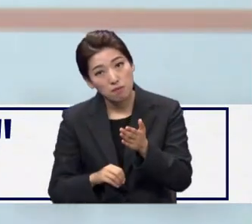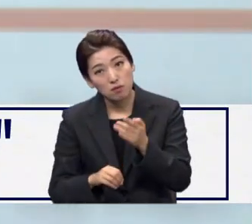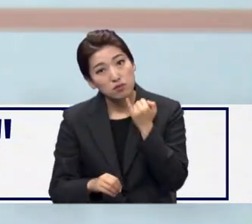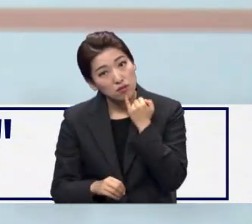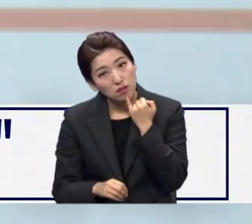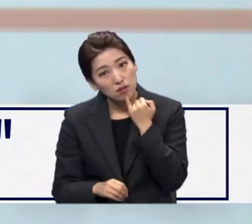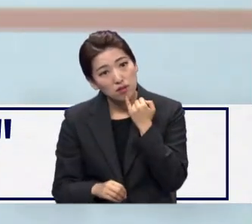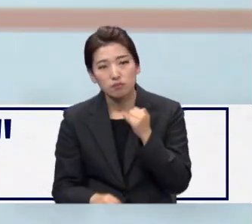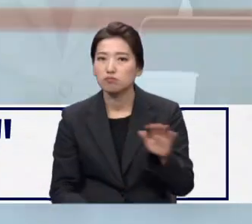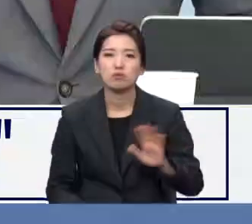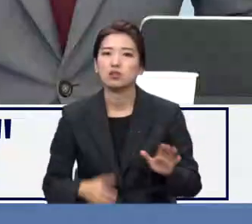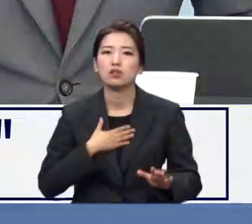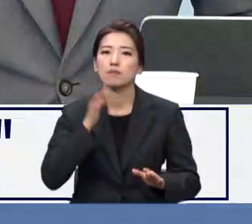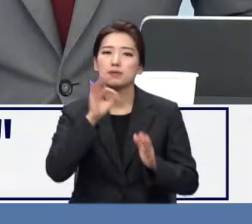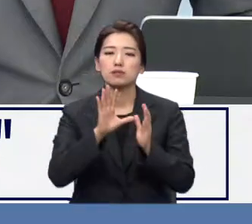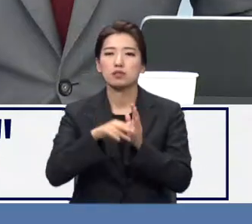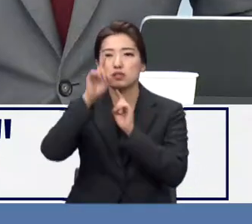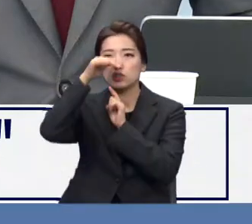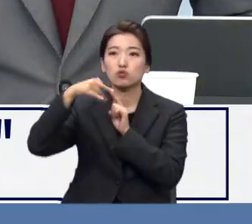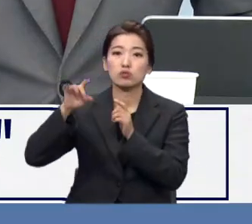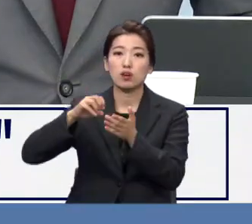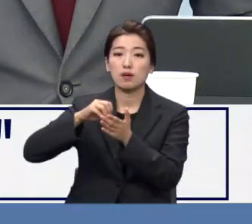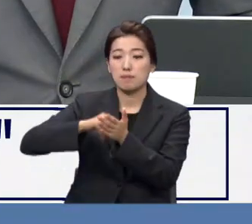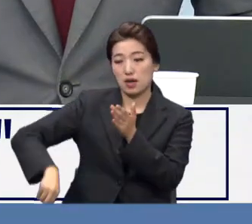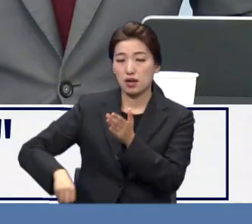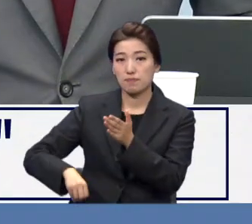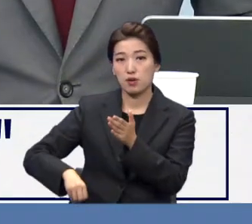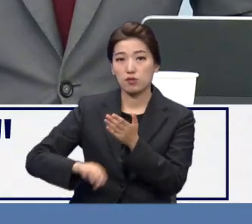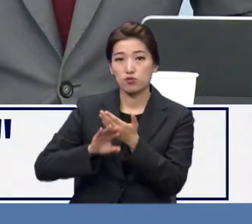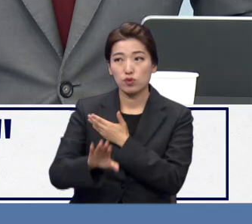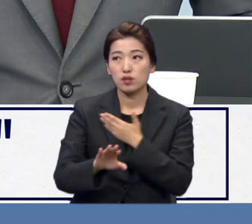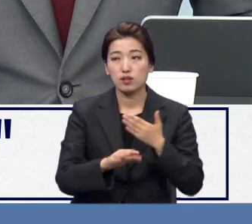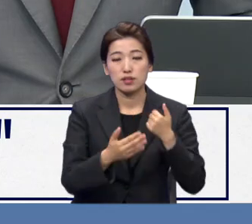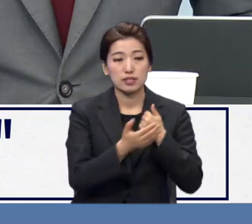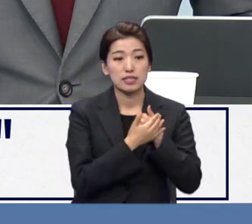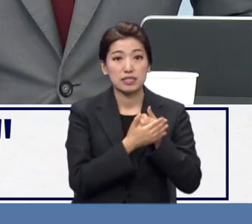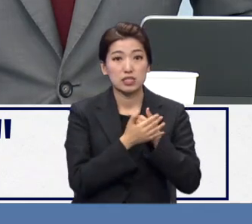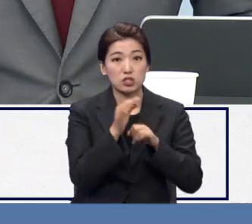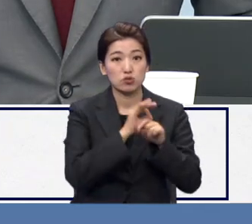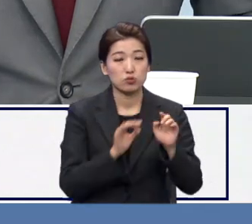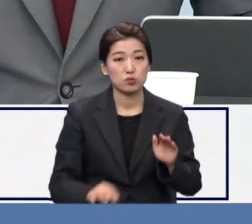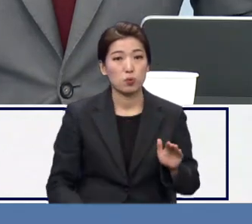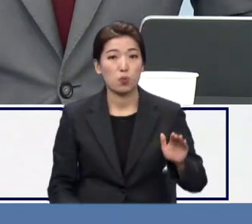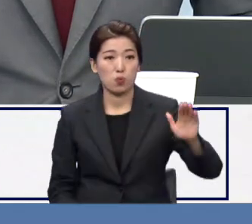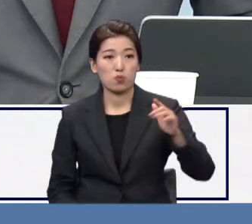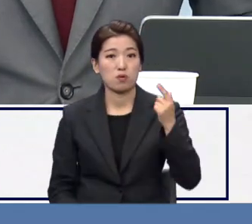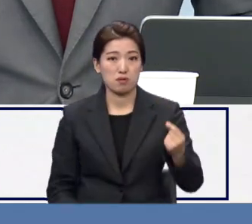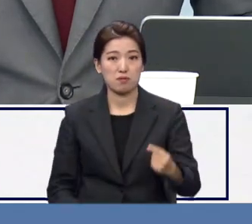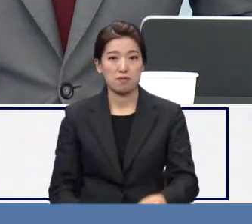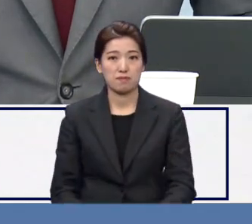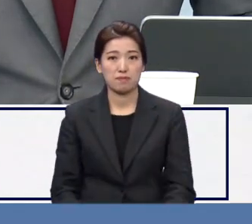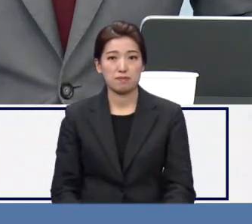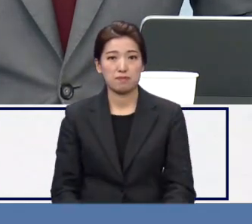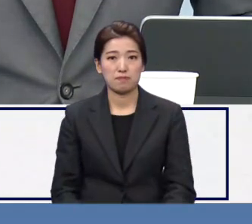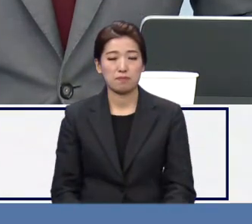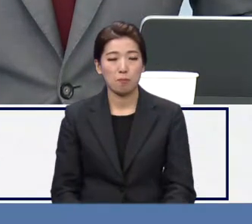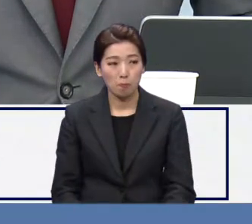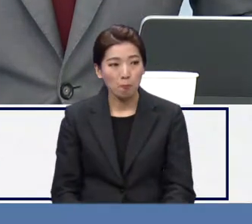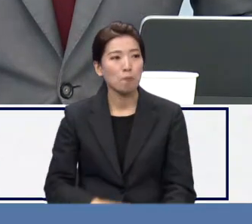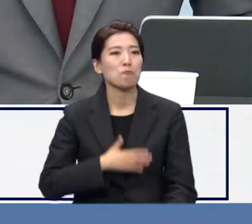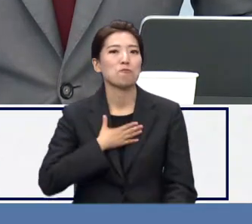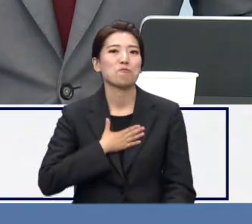플러스다 오 3에서 4% 플러스 될 거라고 봅니다 아 이건 짧고 굵게네